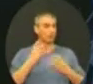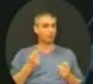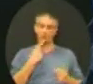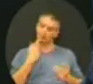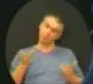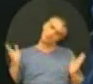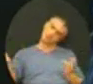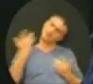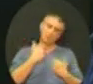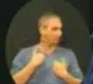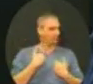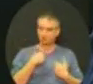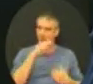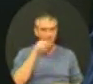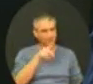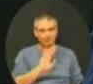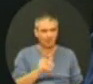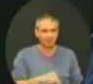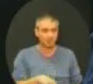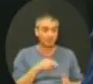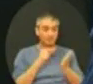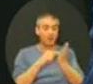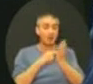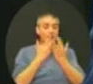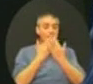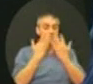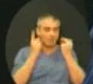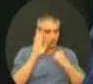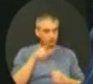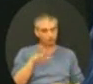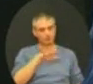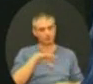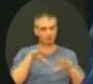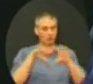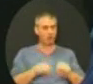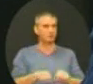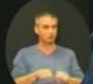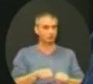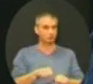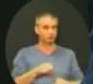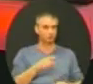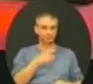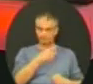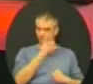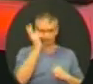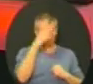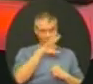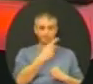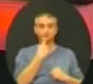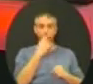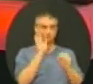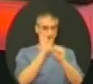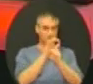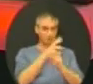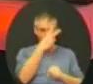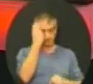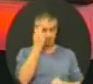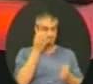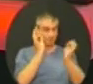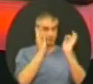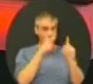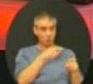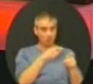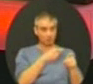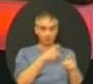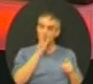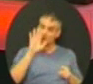יגיד, אתם נגדי. אני לא מדבר על זה, כי ברור שיש שם אזור כבוש, אבל לא... לא, אתה מבין, אבל אתה מבין לא, שאם לא אתה אומר רק, שדופקים את הערבים לא במיוחד, רק,